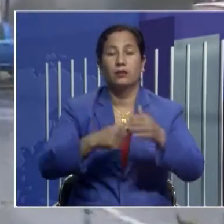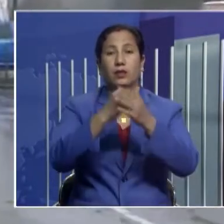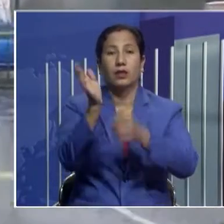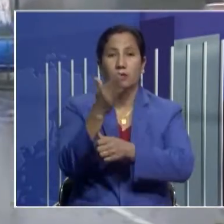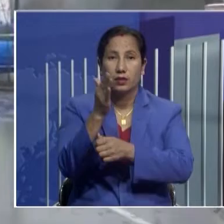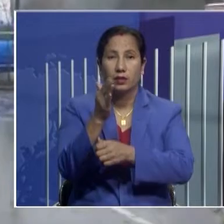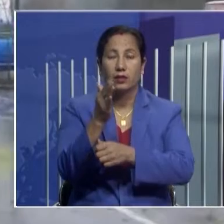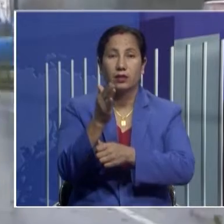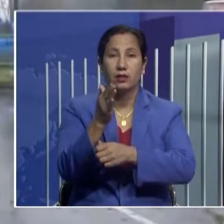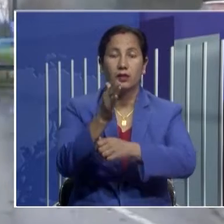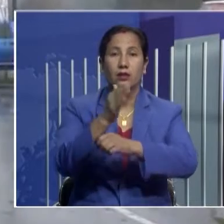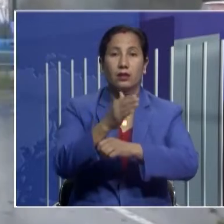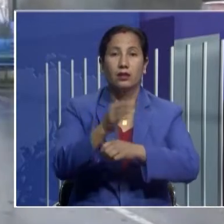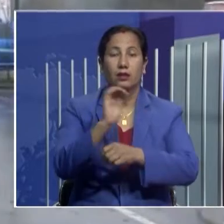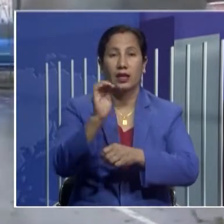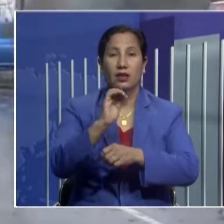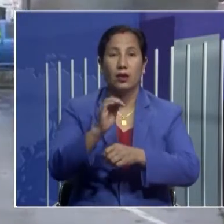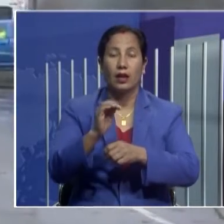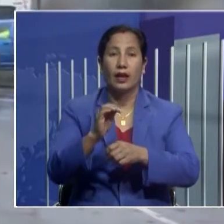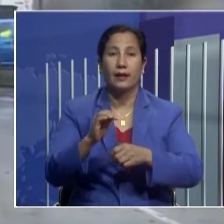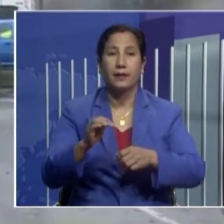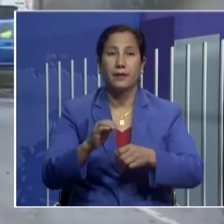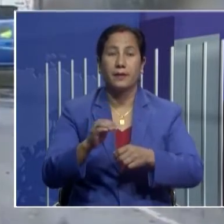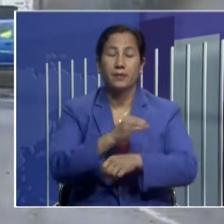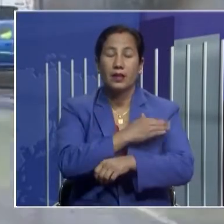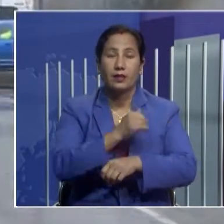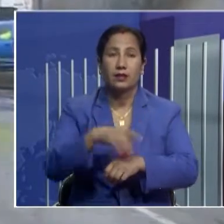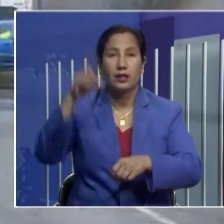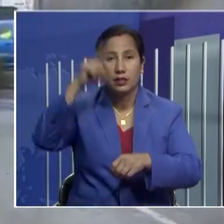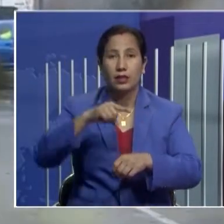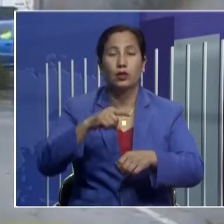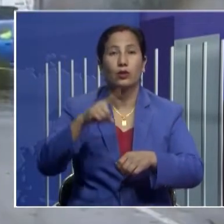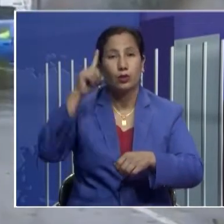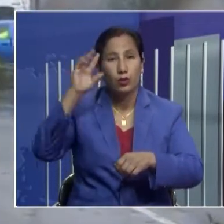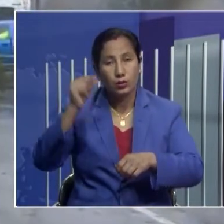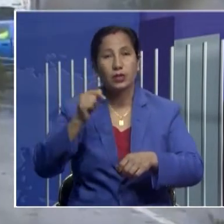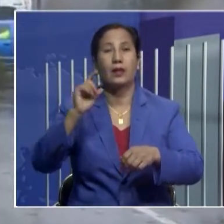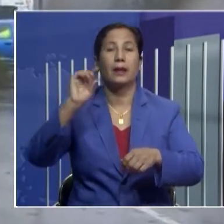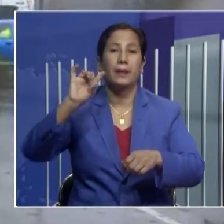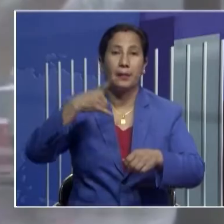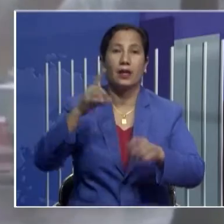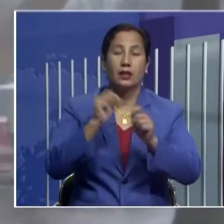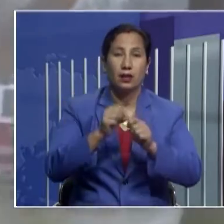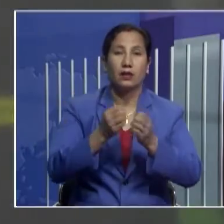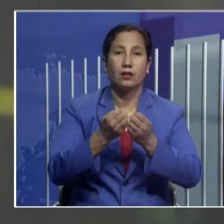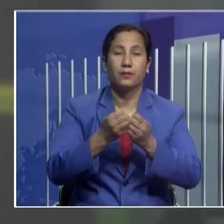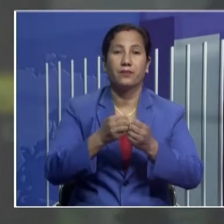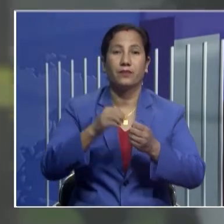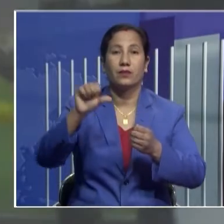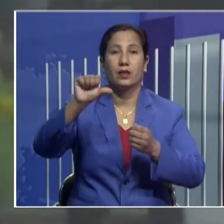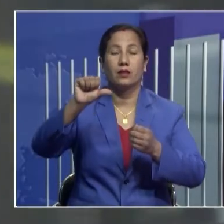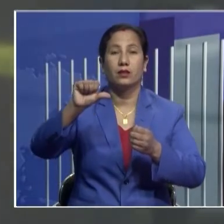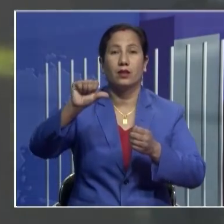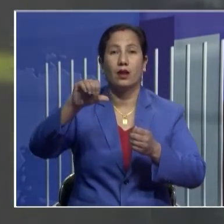नागरिकहरू सान्त्वना दिँदै आँधी र बाढीबाट भएको क्षतिको छिट्टै पुनर्निर्माण गरिने बताउनु भएको छ। जलवायु परिवर्तनका